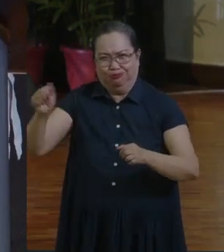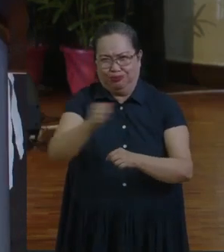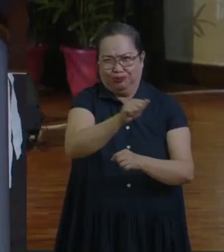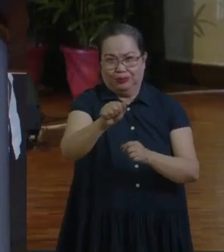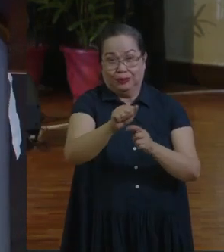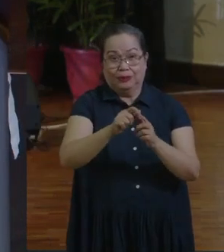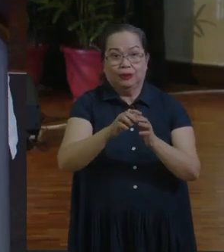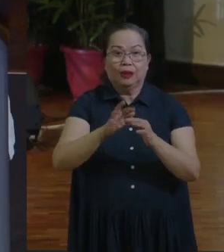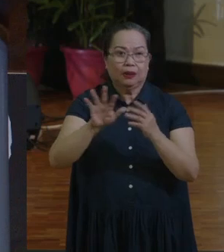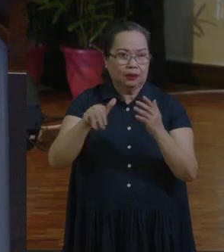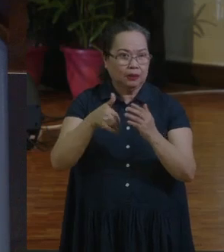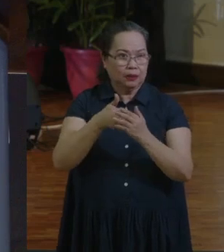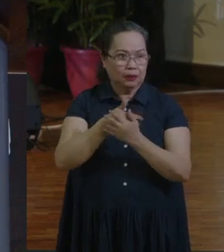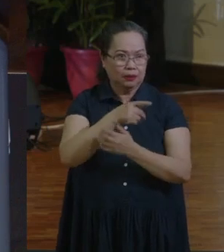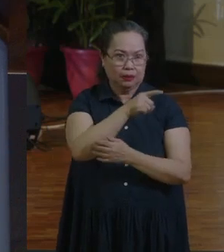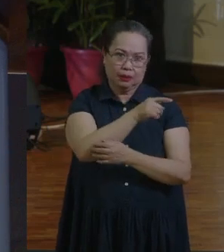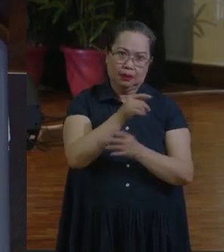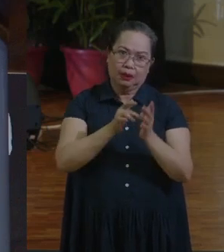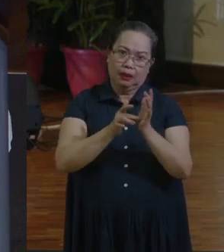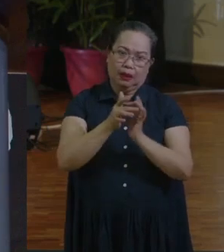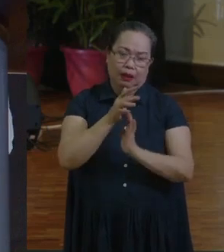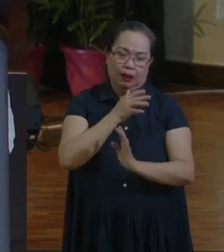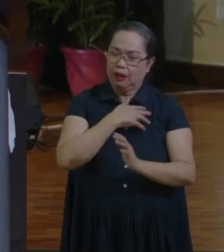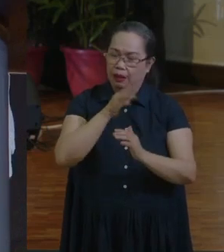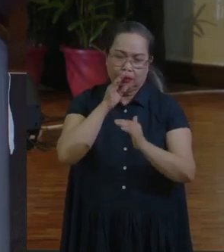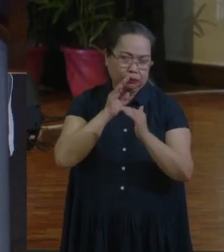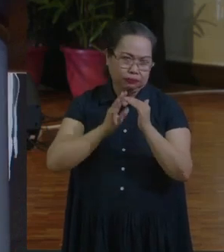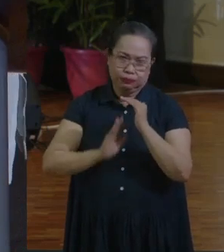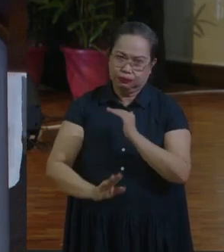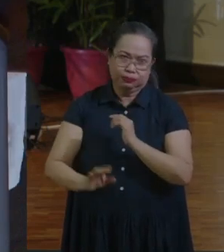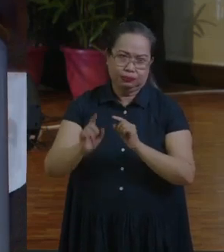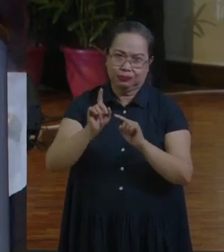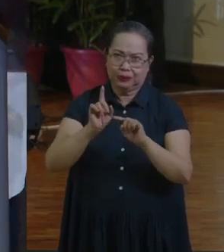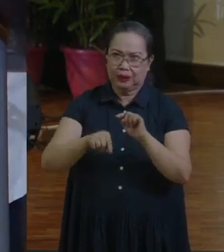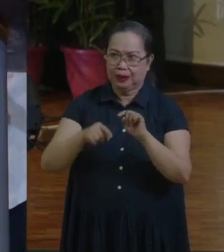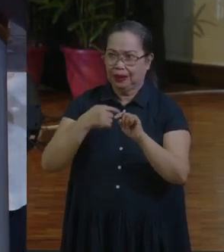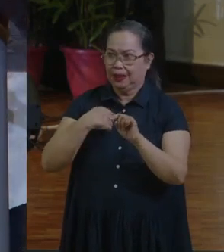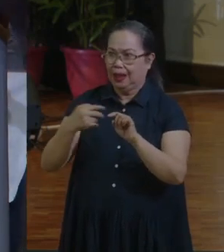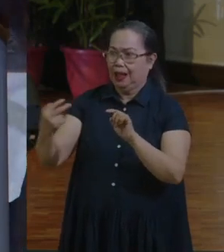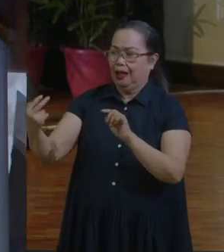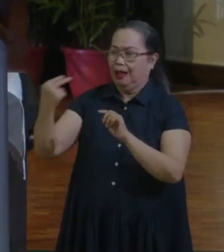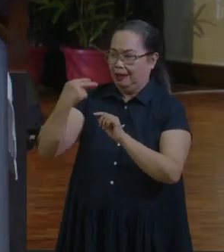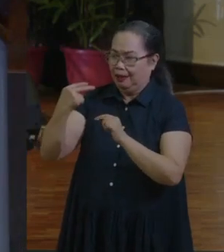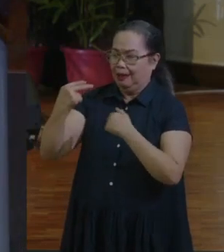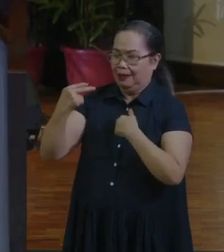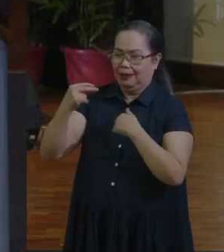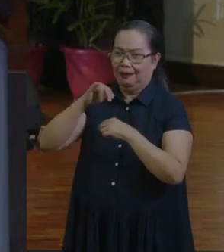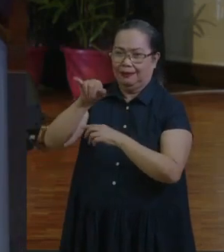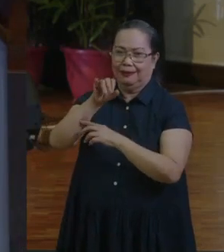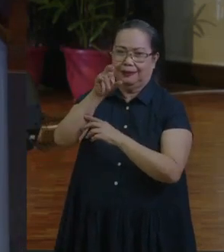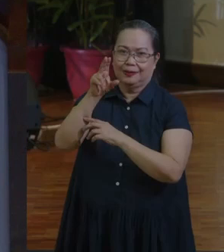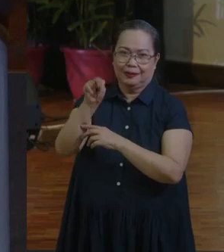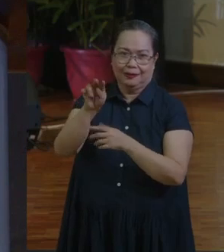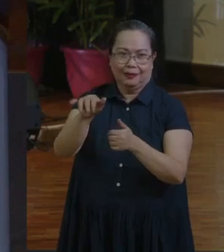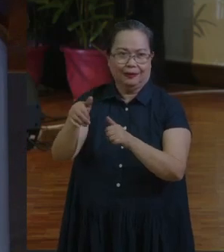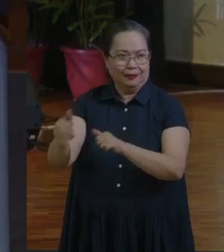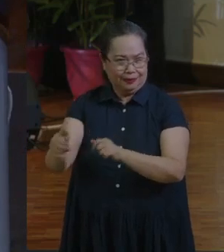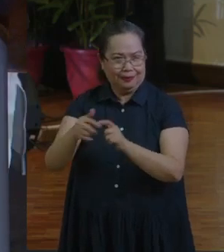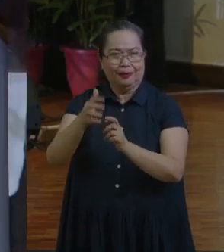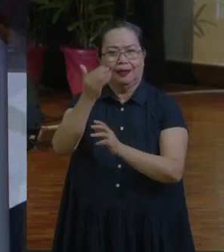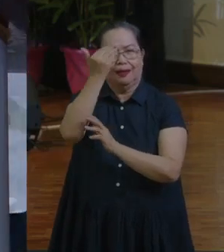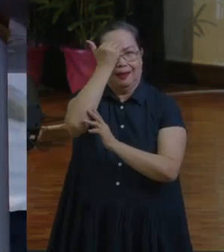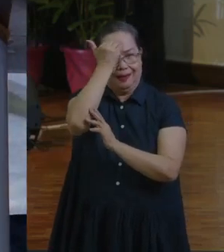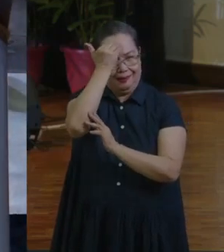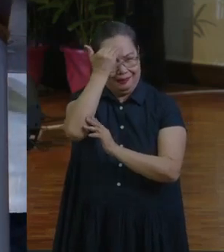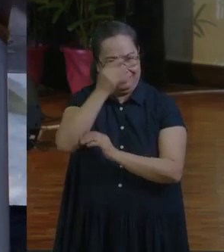ni Jesus na hindi siya matitisod o mawawala ng pananampalataya sa kanya. Alam ni Jesus. Alam niya.